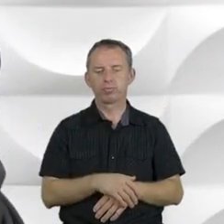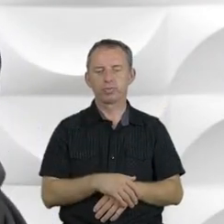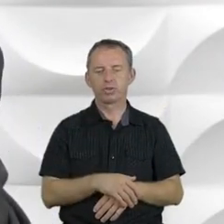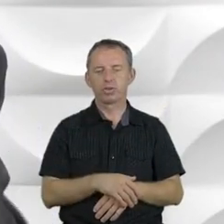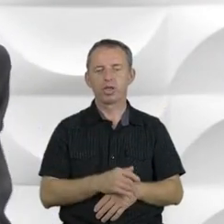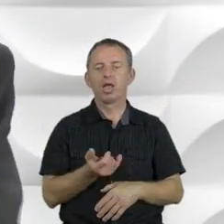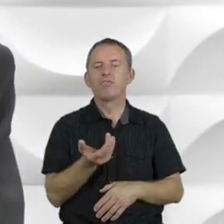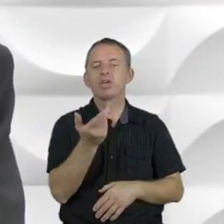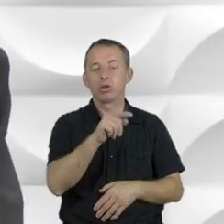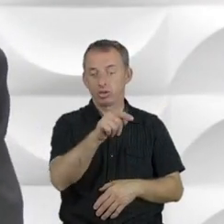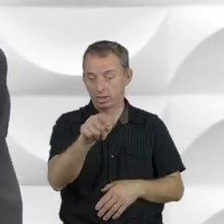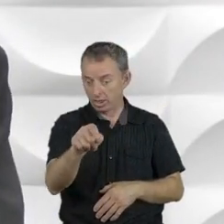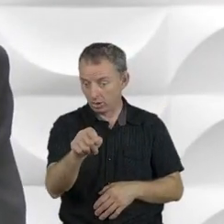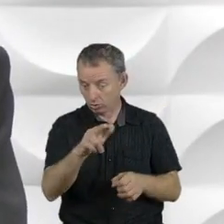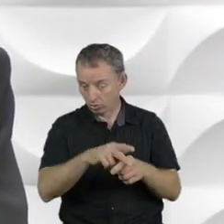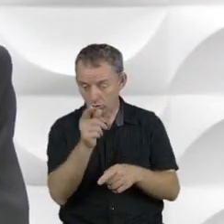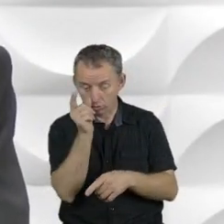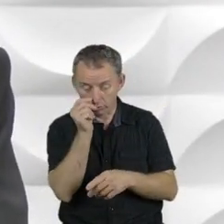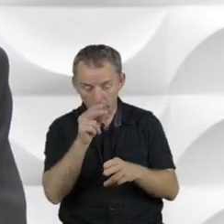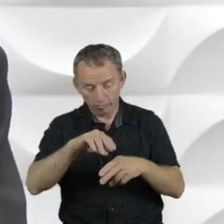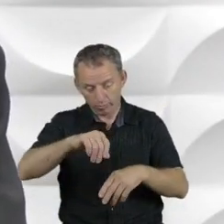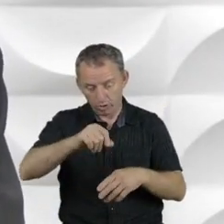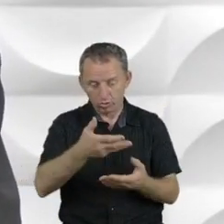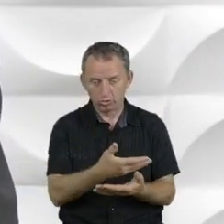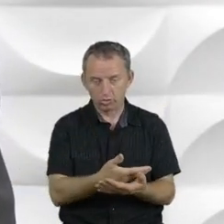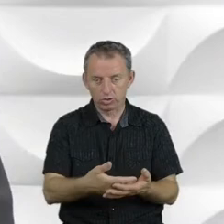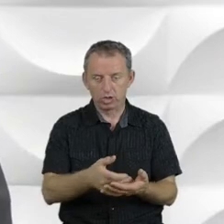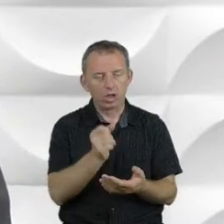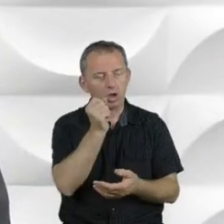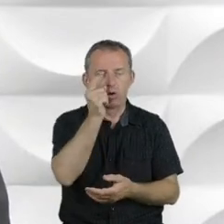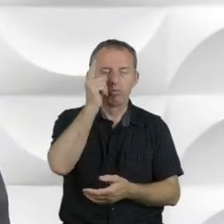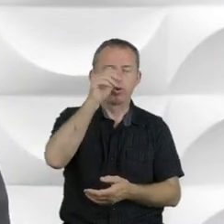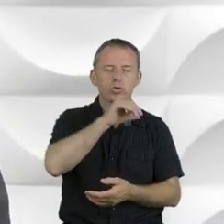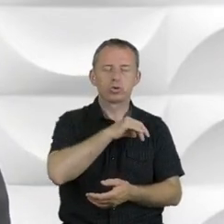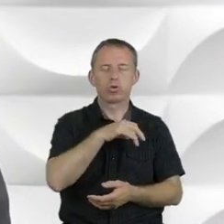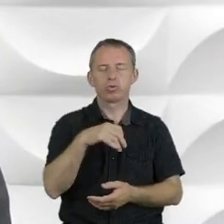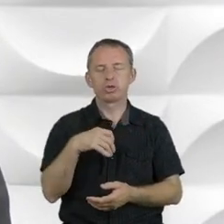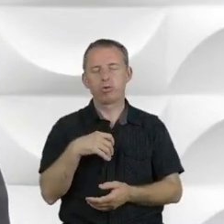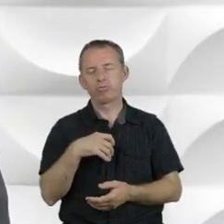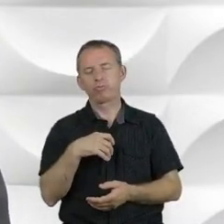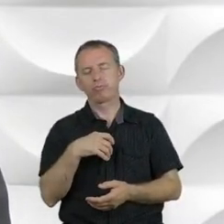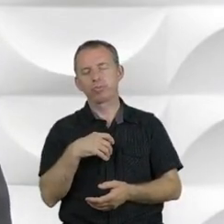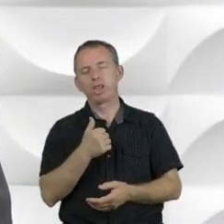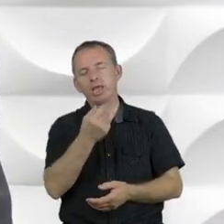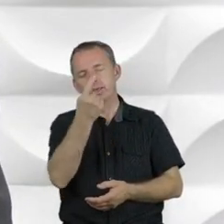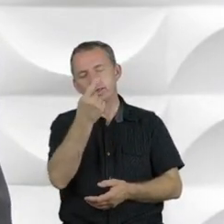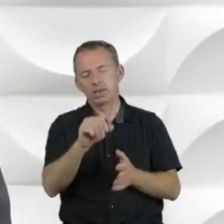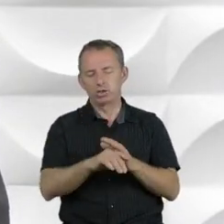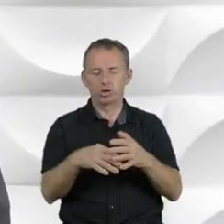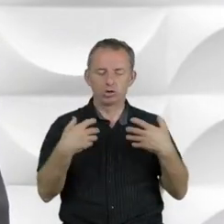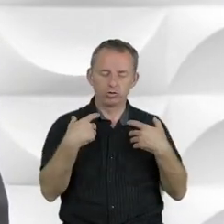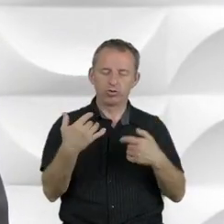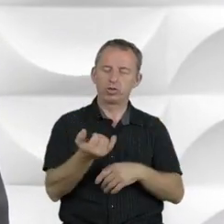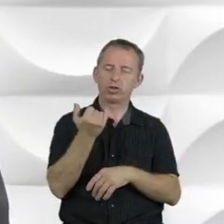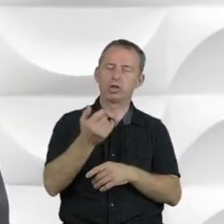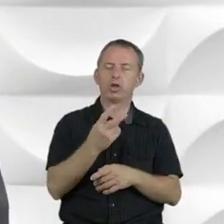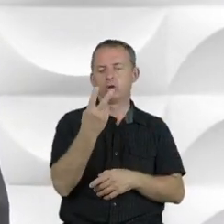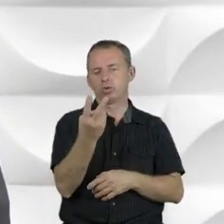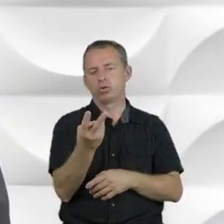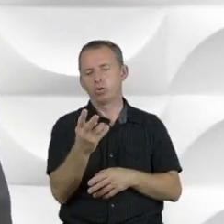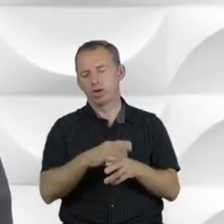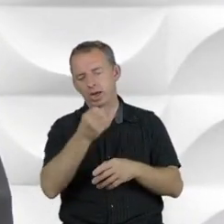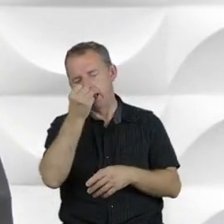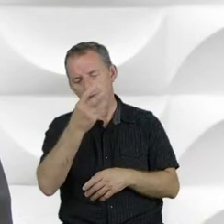a wielu z tych, którzy śpią w prochu ziemi, obudzą się. Jedni do żywota wiecznego, a drudzy na